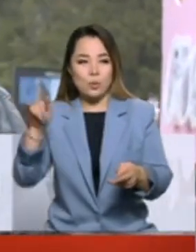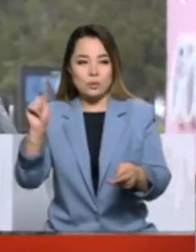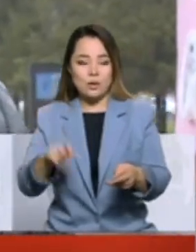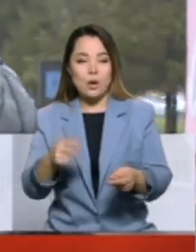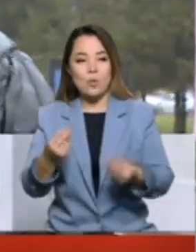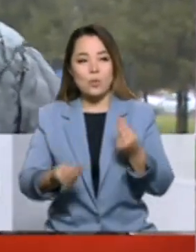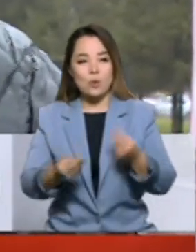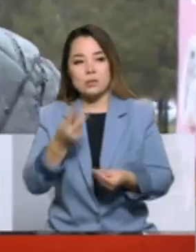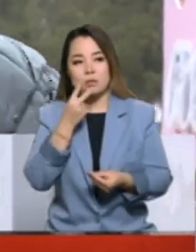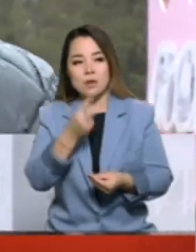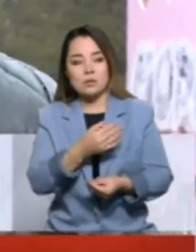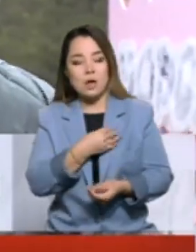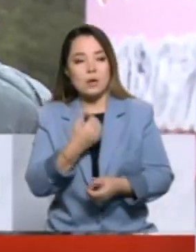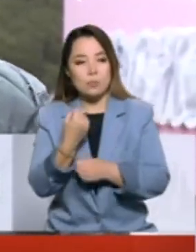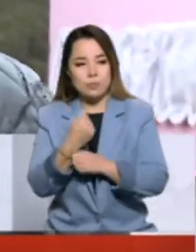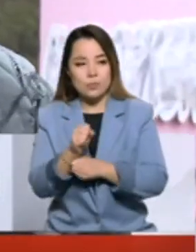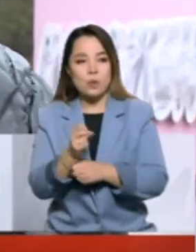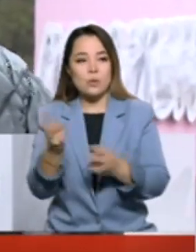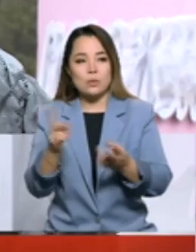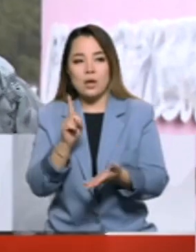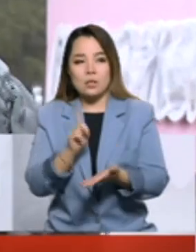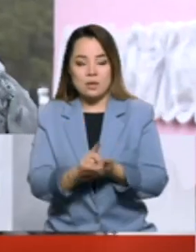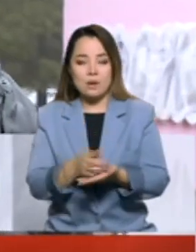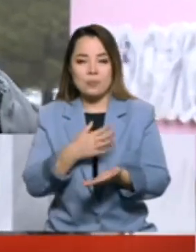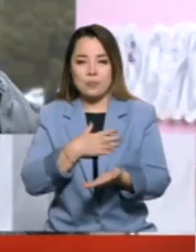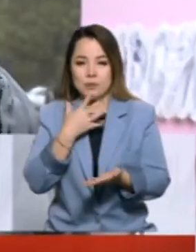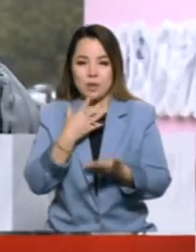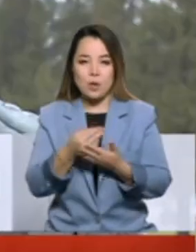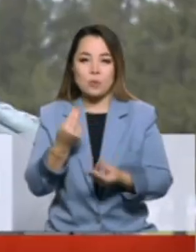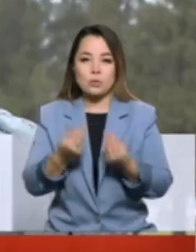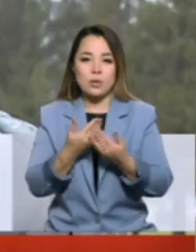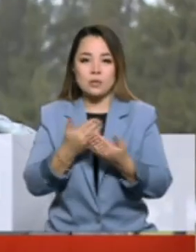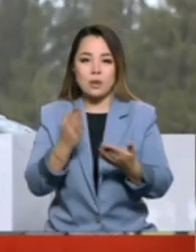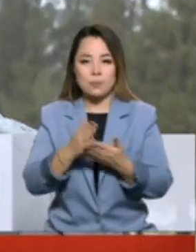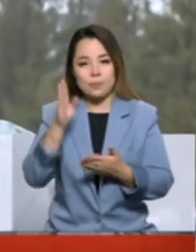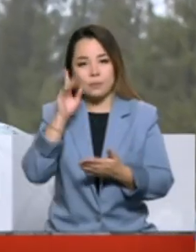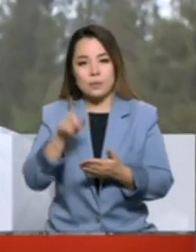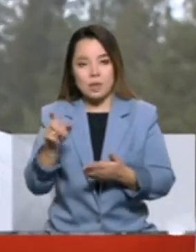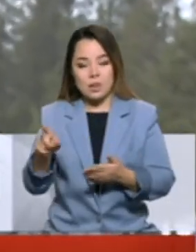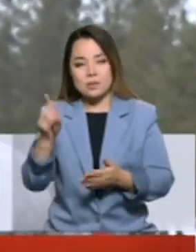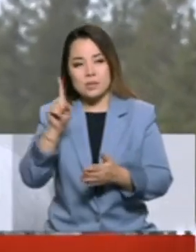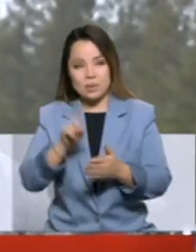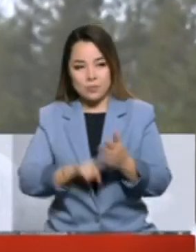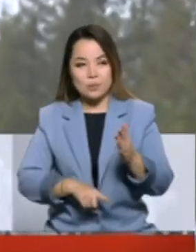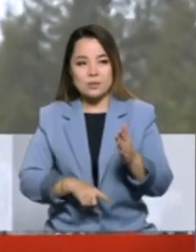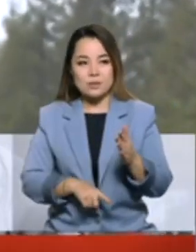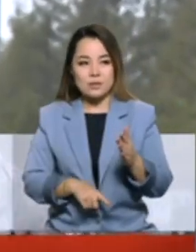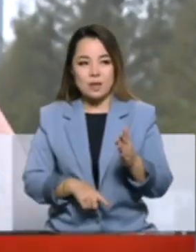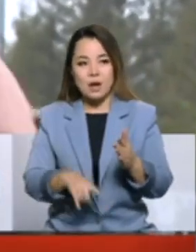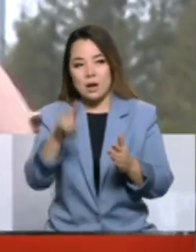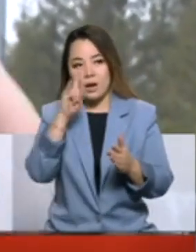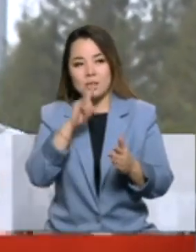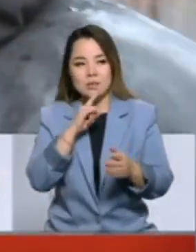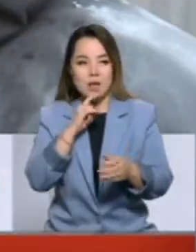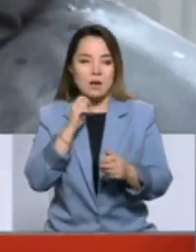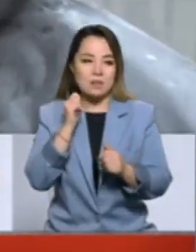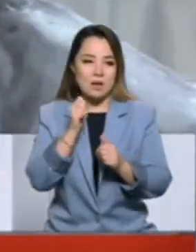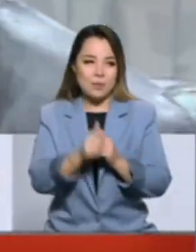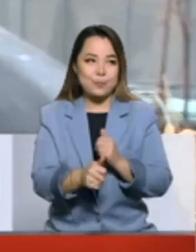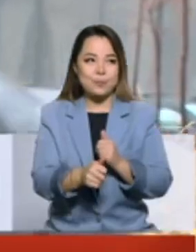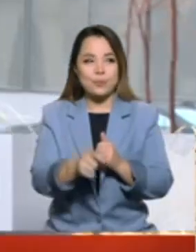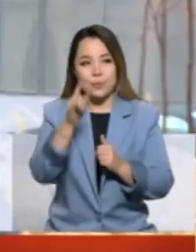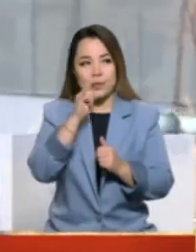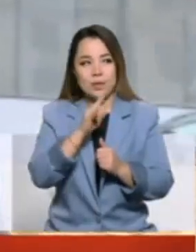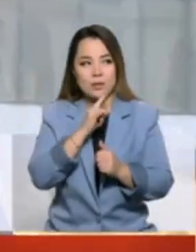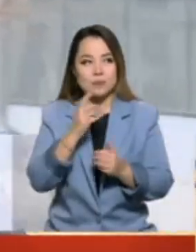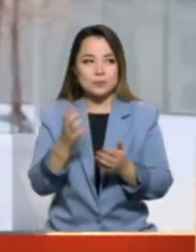үшін. Ұту керекпіз, обязательно ұту керекпіз. Енді соңғы ойын ғой, жігіттерге сенеміз. Қазақстан алға. Сол